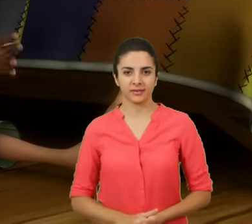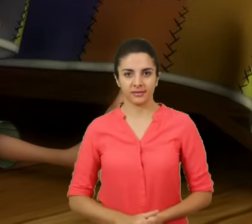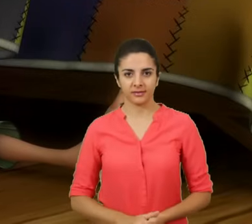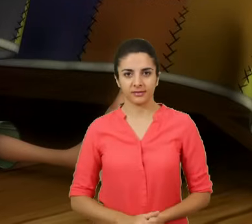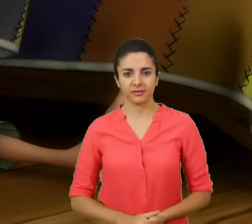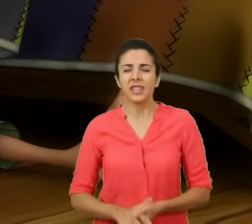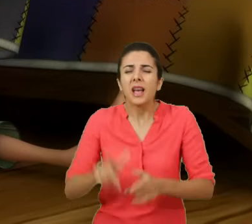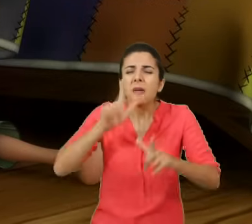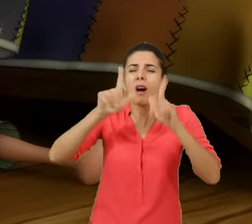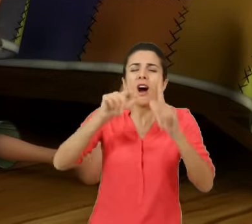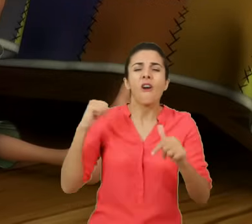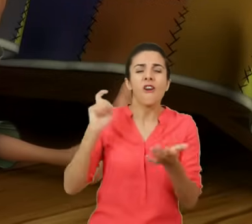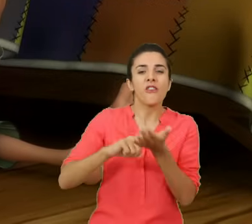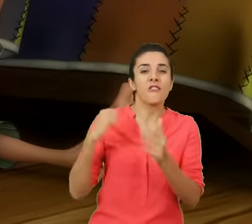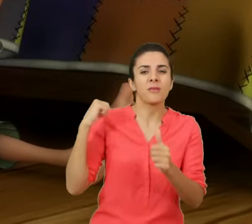Of, of.